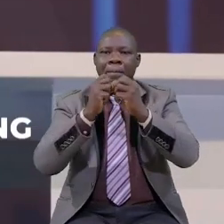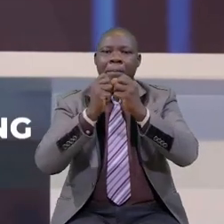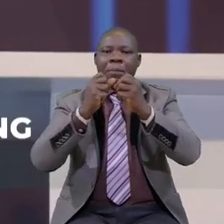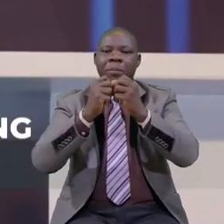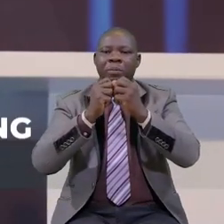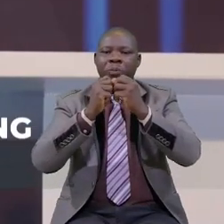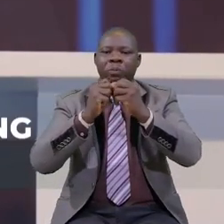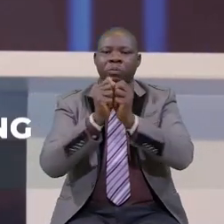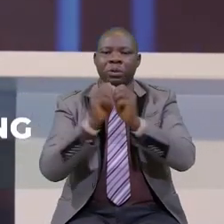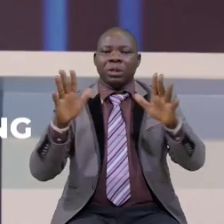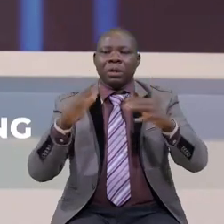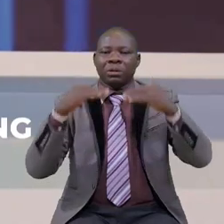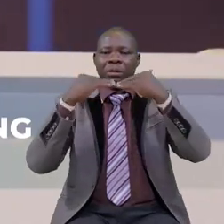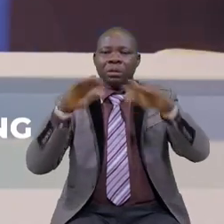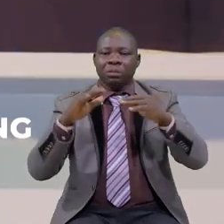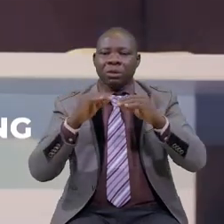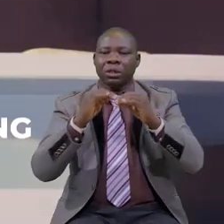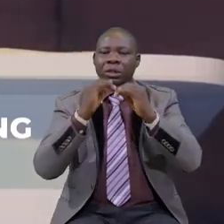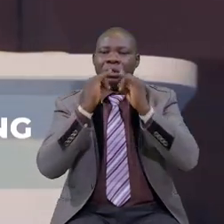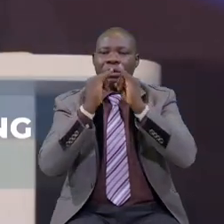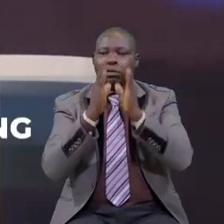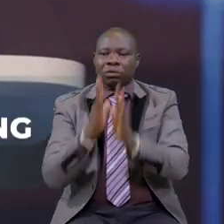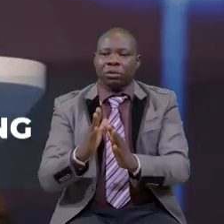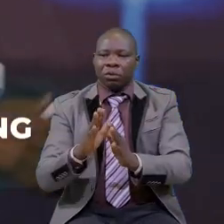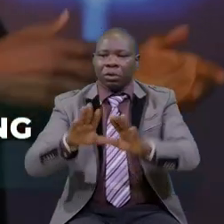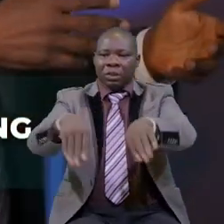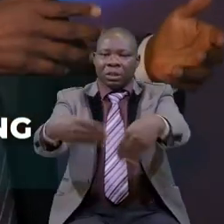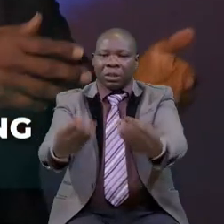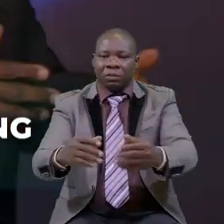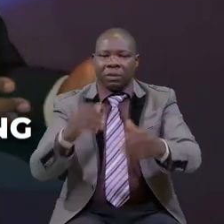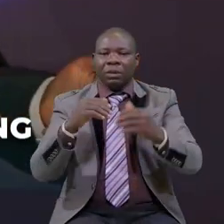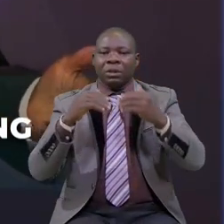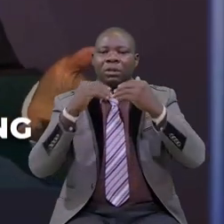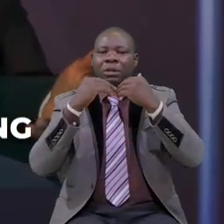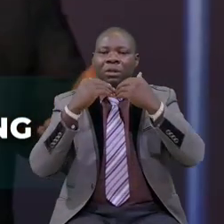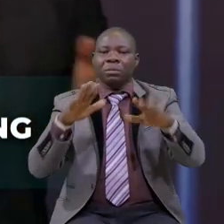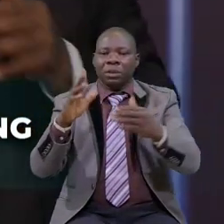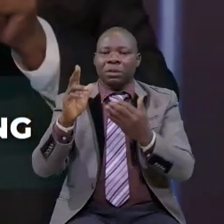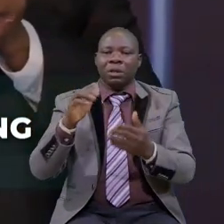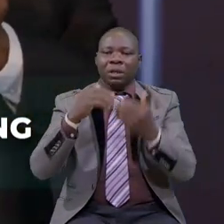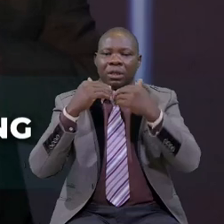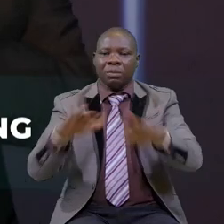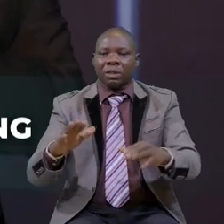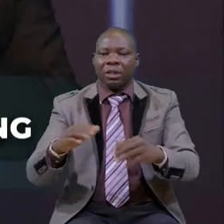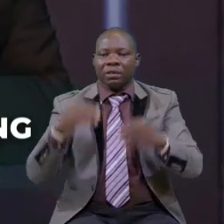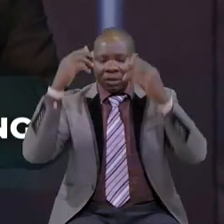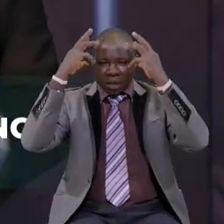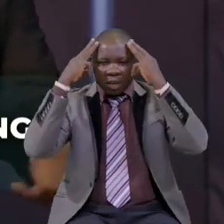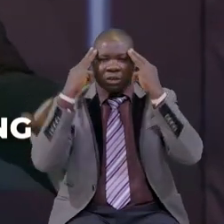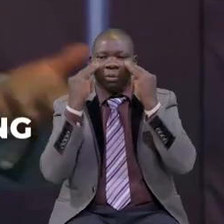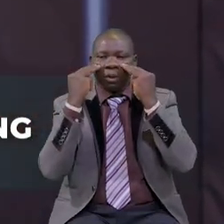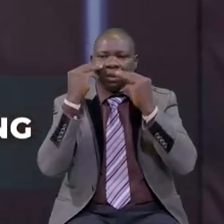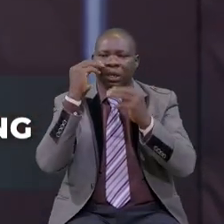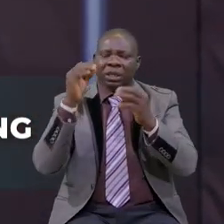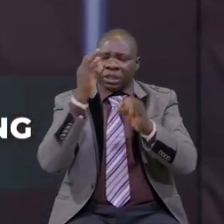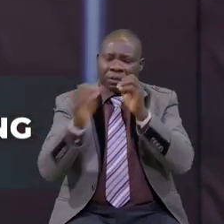expériences illimitées. Quand vous rentrez dans la Bible, quand vous enterrez dans la Bible, quand vous